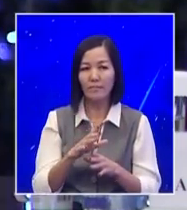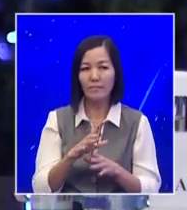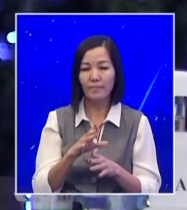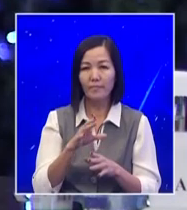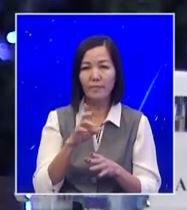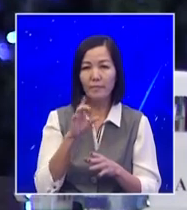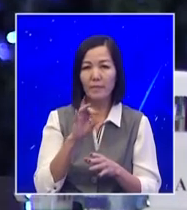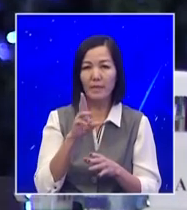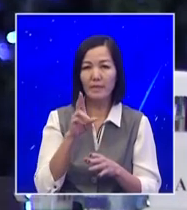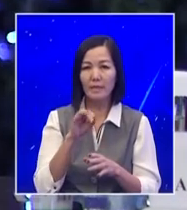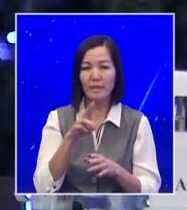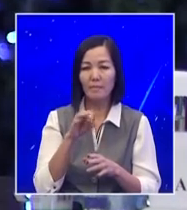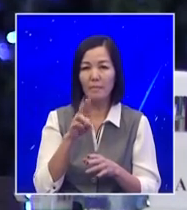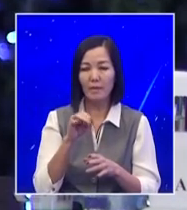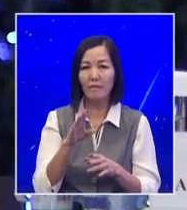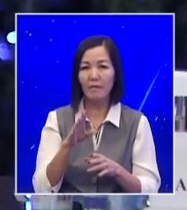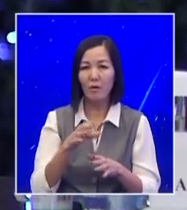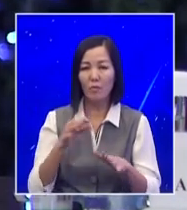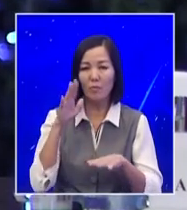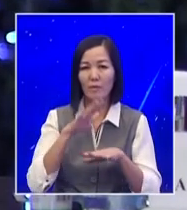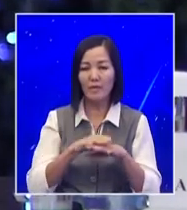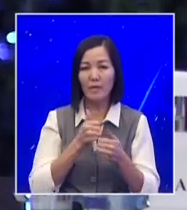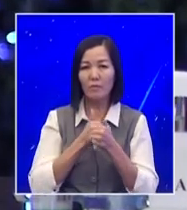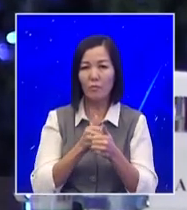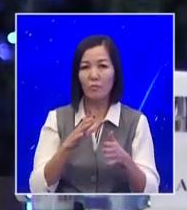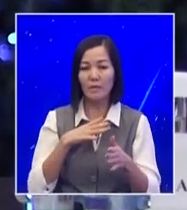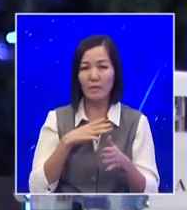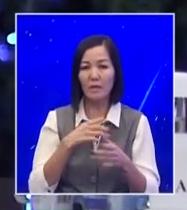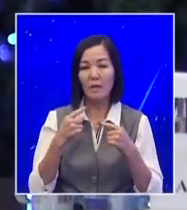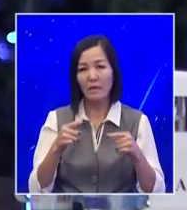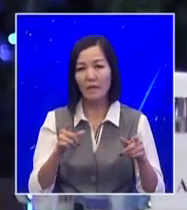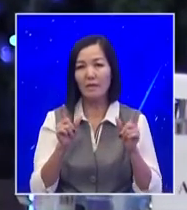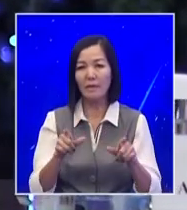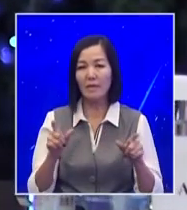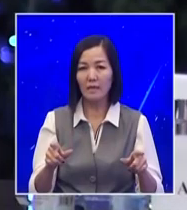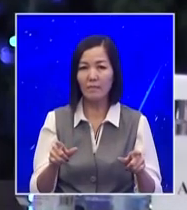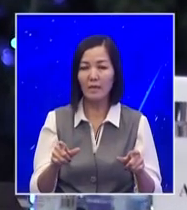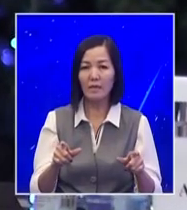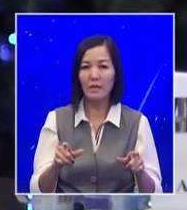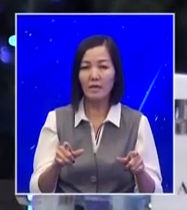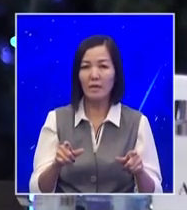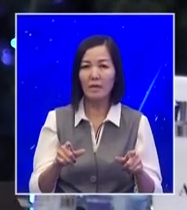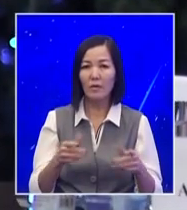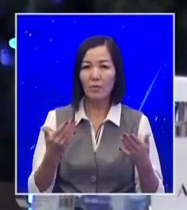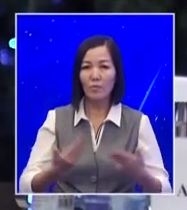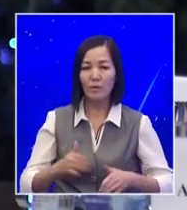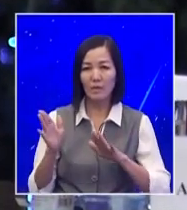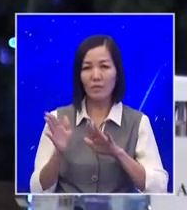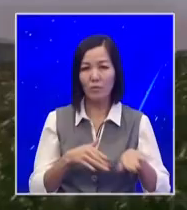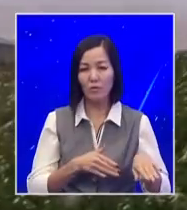Серік Бескемпиров. Жоған тағы басқа керемет аға